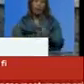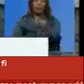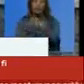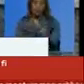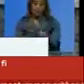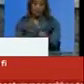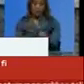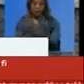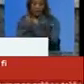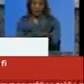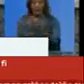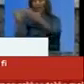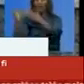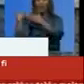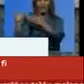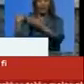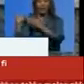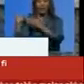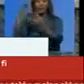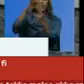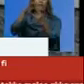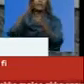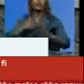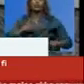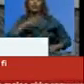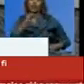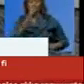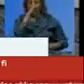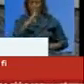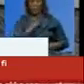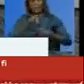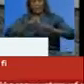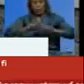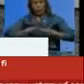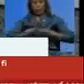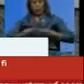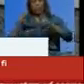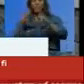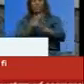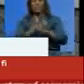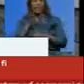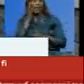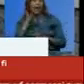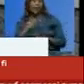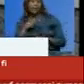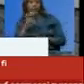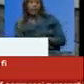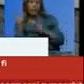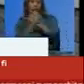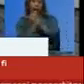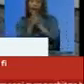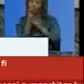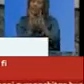በመጀመሪያ ለዚህ ኃላፊነት የመረጡኝና እምነት የጣሉብኝ ድርጅቴ ኢህአዴግና የሀገሬን